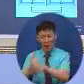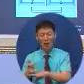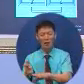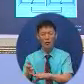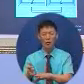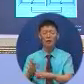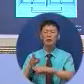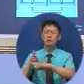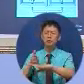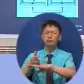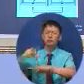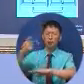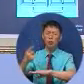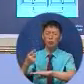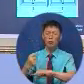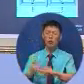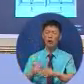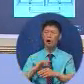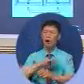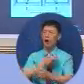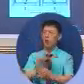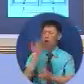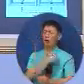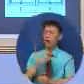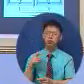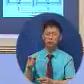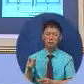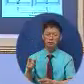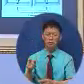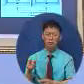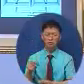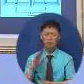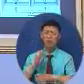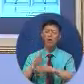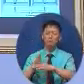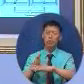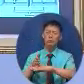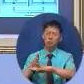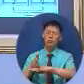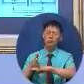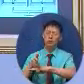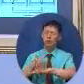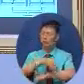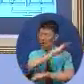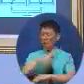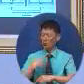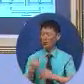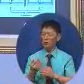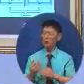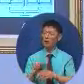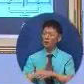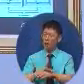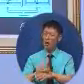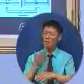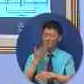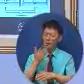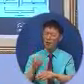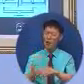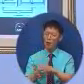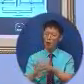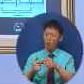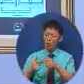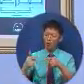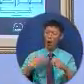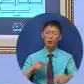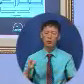학습자는 비록 느리기는 하지만 유능감을 잃지는 않아요. 그죠? 천천히 남하고 비교되지 않지만 나는 천천히 이 속도로 늘고